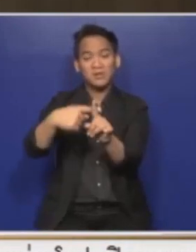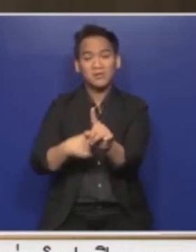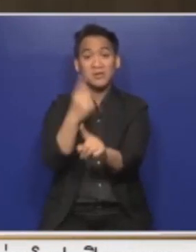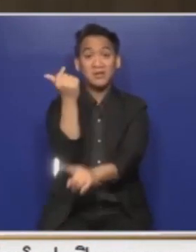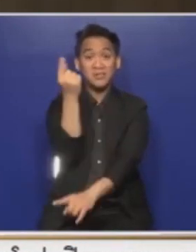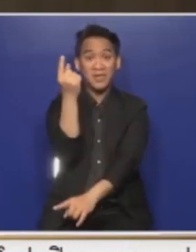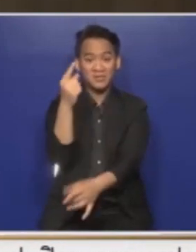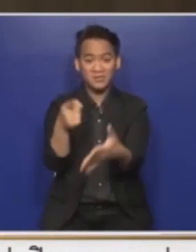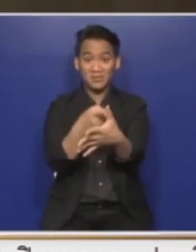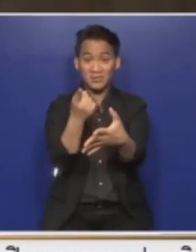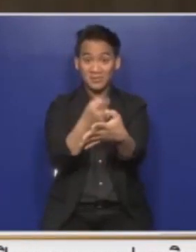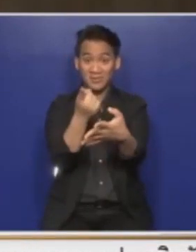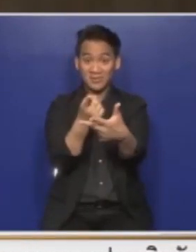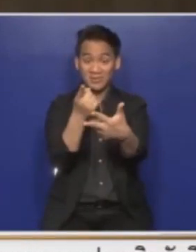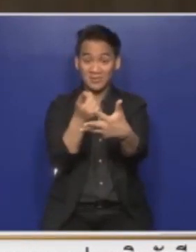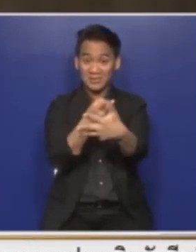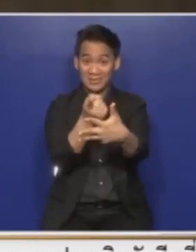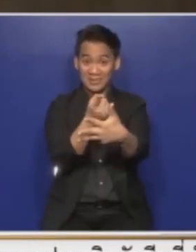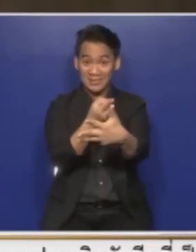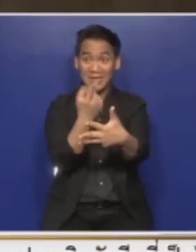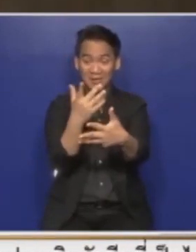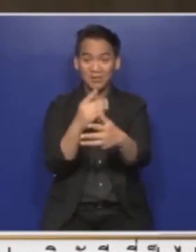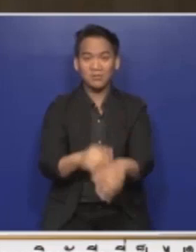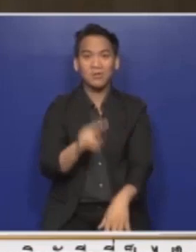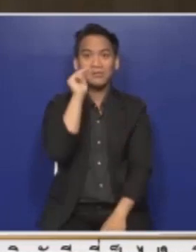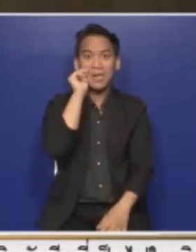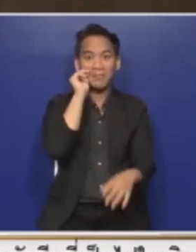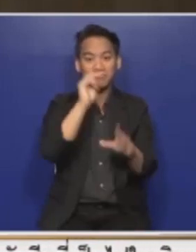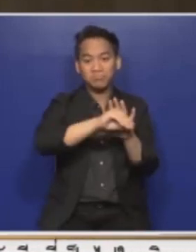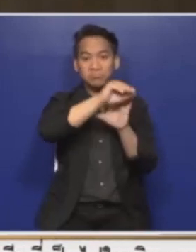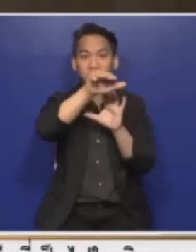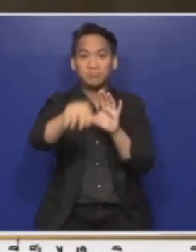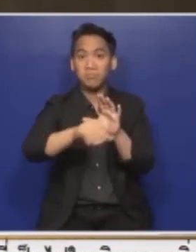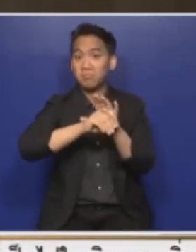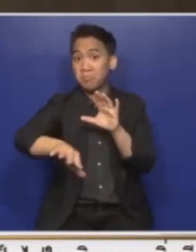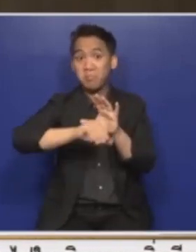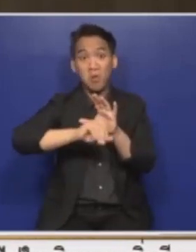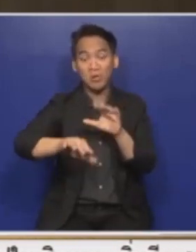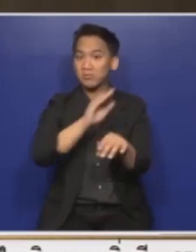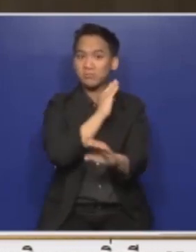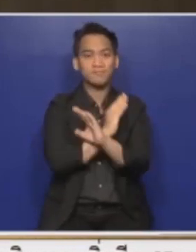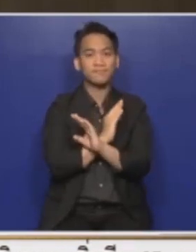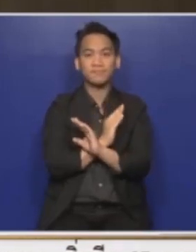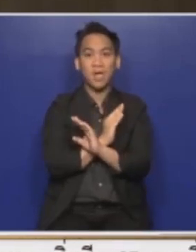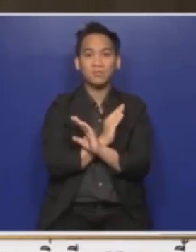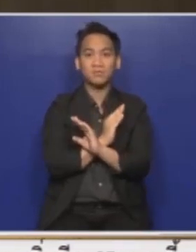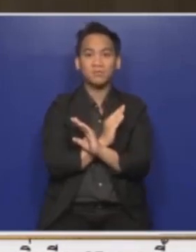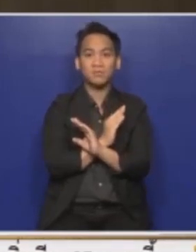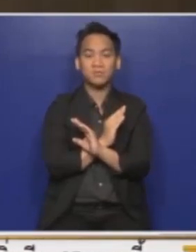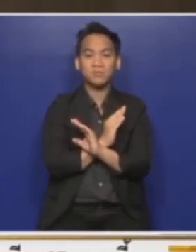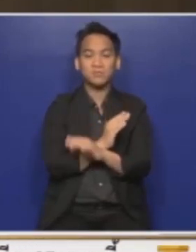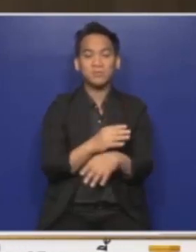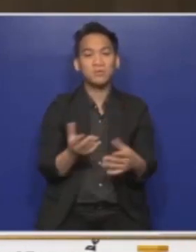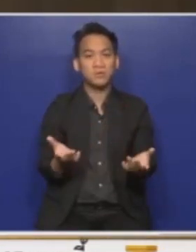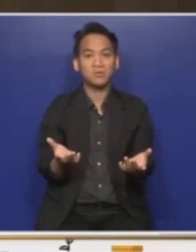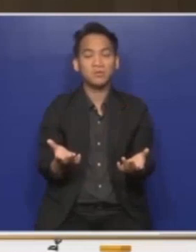ว่าจะงดปล่อยน้ำนาปังนะครับให้ชาวนาทำการเพาะปลูกเพราะฉะนั้นชาวนาทั้งหลายเนี่ยนะครับในเขตเลือกตั้งผมทั้งพรหมพิรามแล้วก็ในเขตอำเภอเ